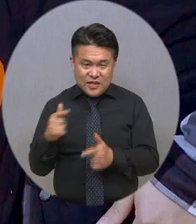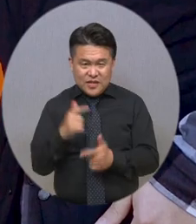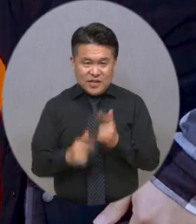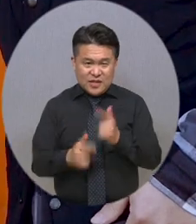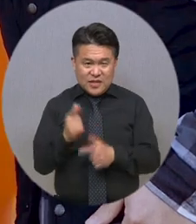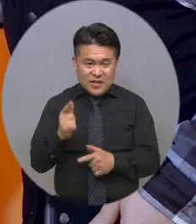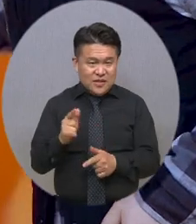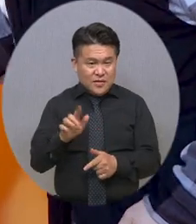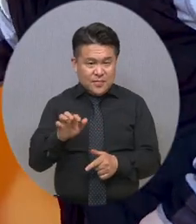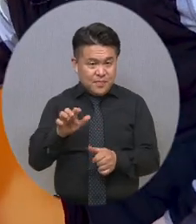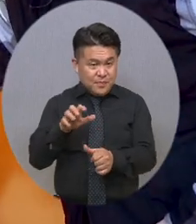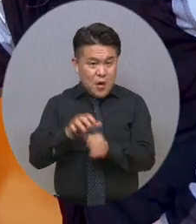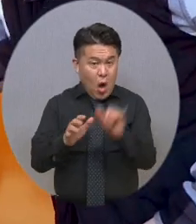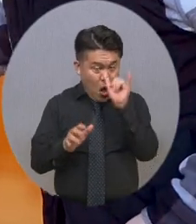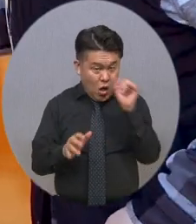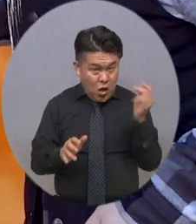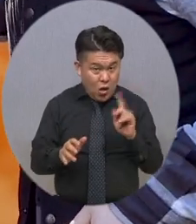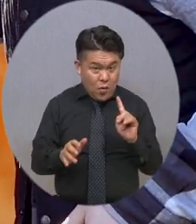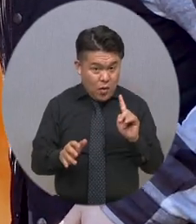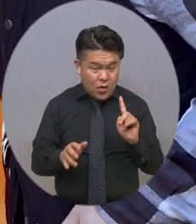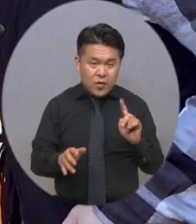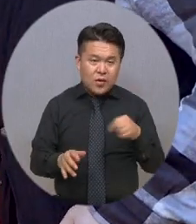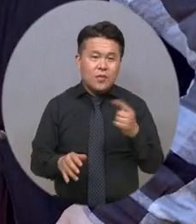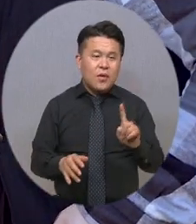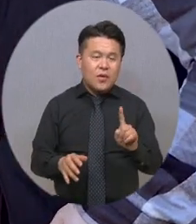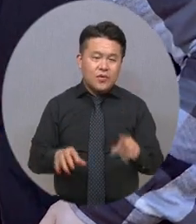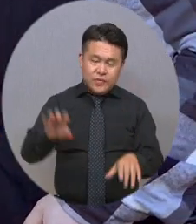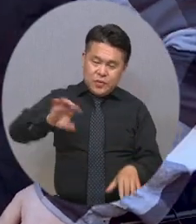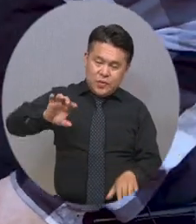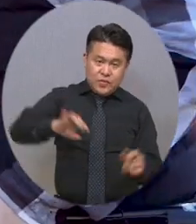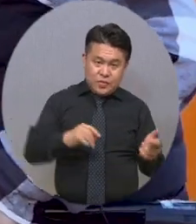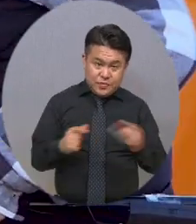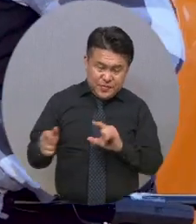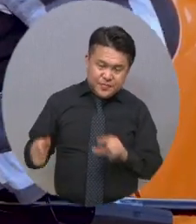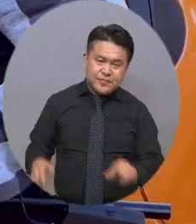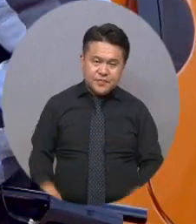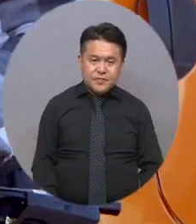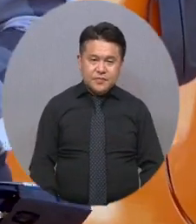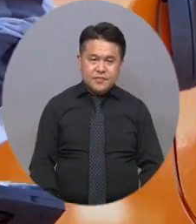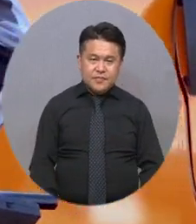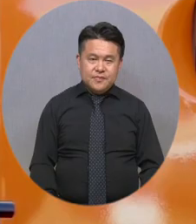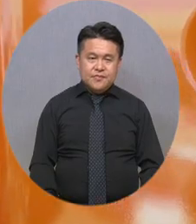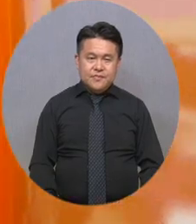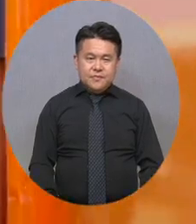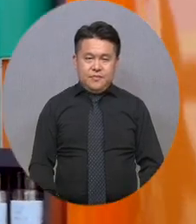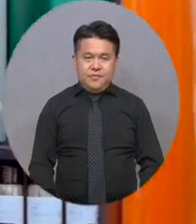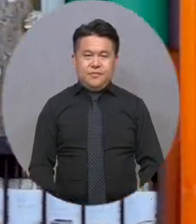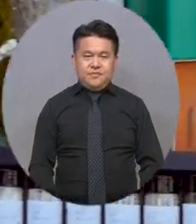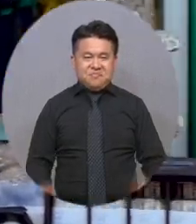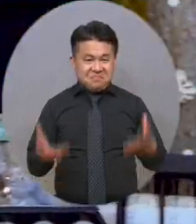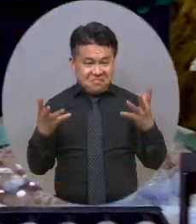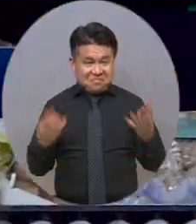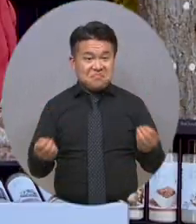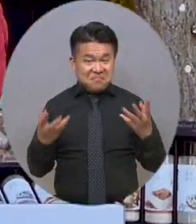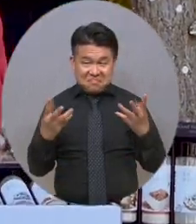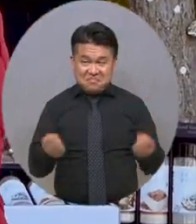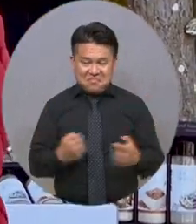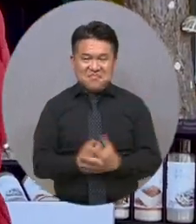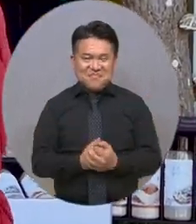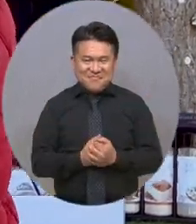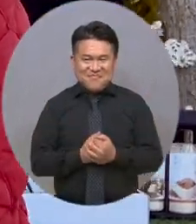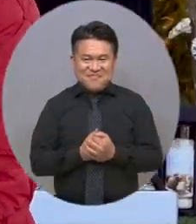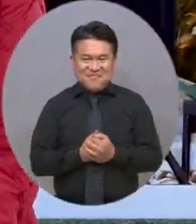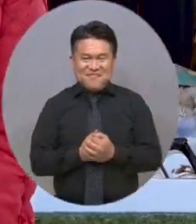봐요 표고버섯. 네 예, 그리고 야 이것도 조미료 예 각종 혼합 세트 예 많이 구성되어 있습니다.